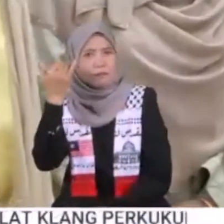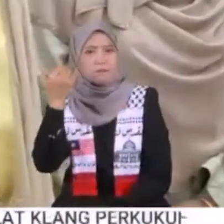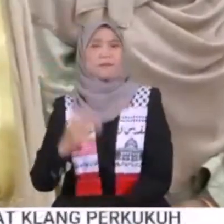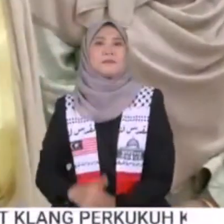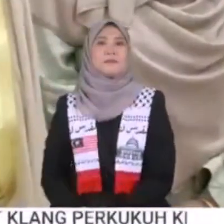terbabit